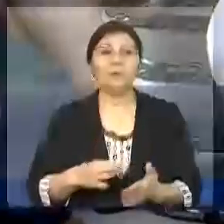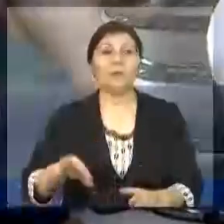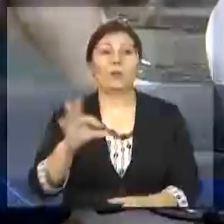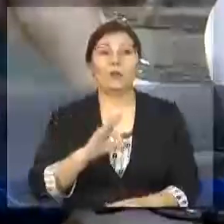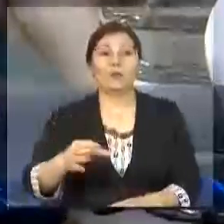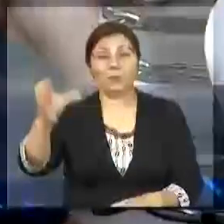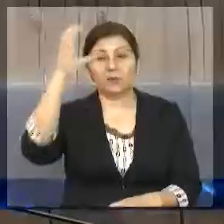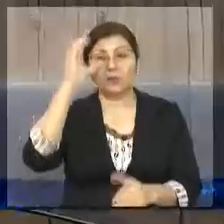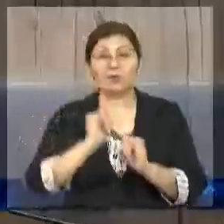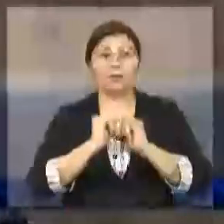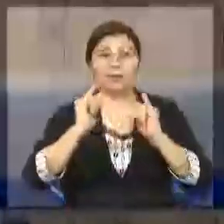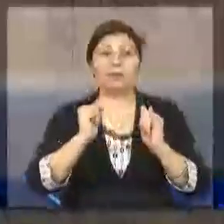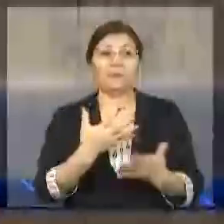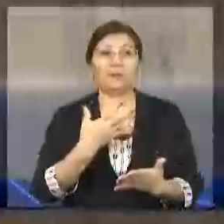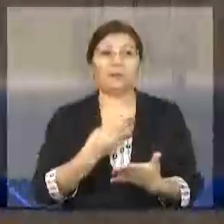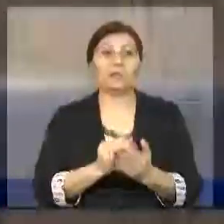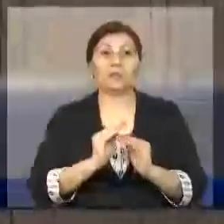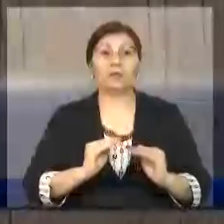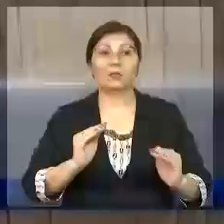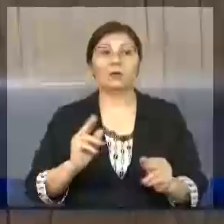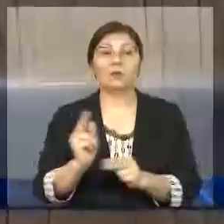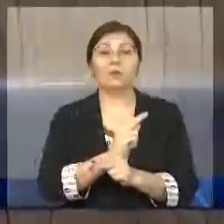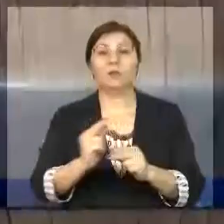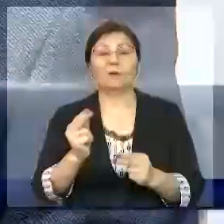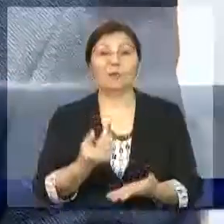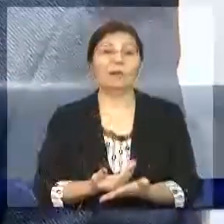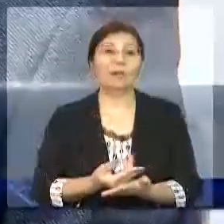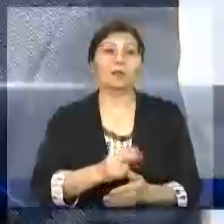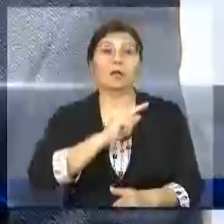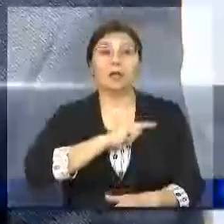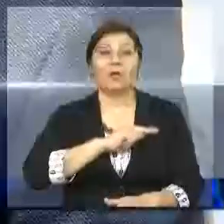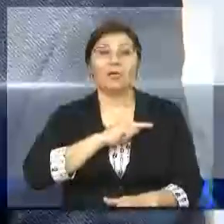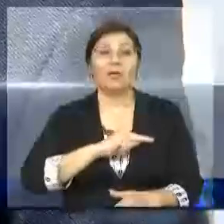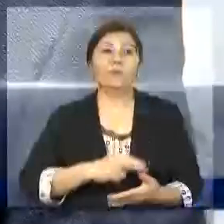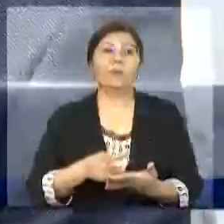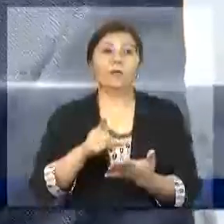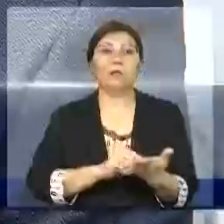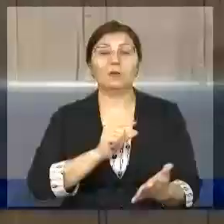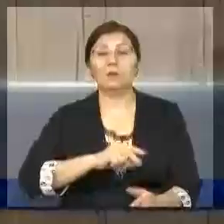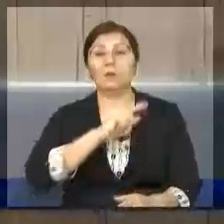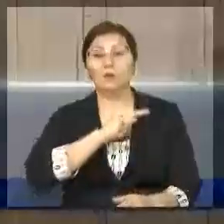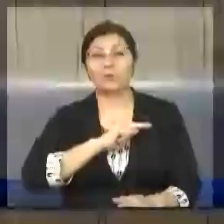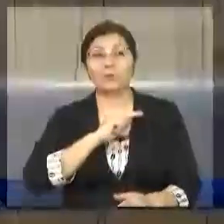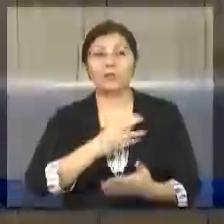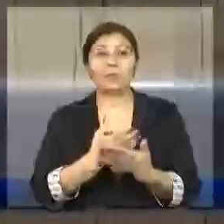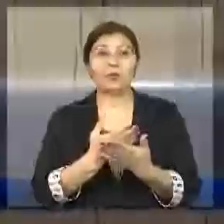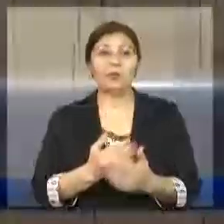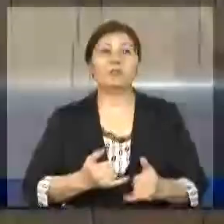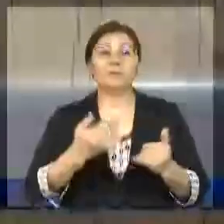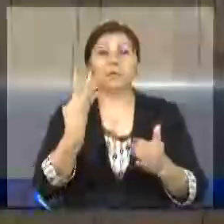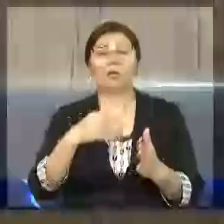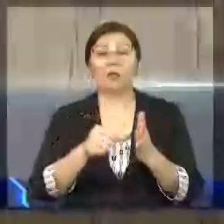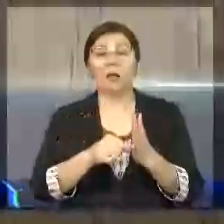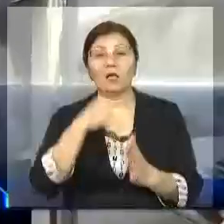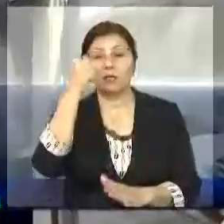білім беру жүйесін дамытуға және өскелең ұрпақты тәрбиелеуге өлшеусіз үлес қосқан ардагер ұстаздардың еңбегі ерен. Саналы ғұмырының 46